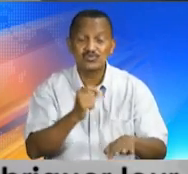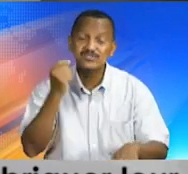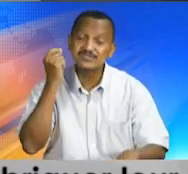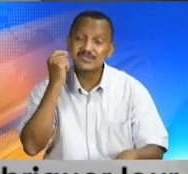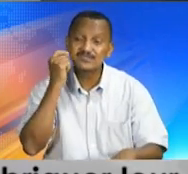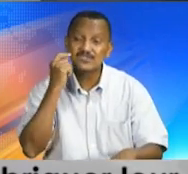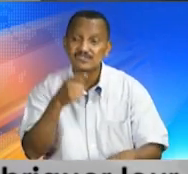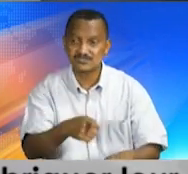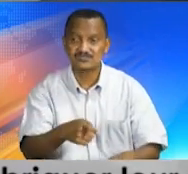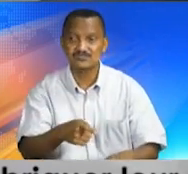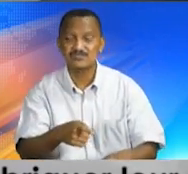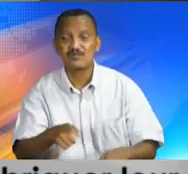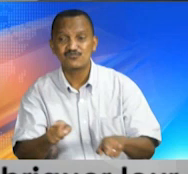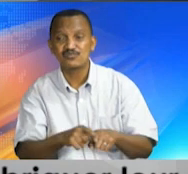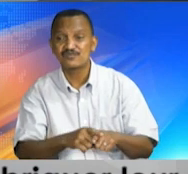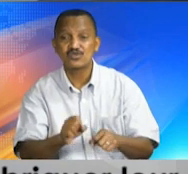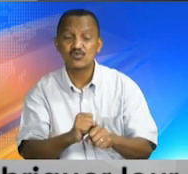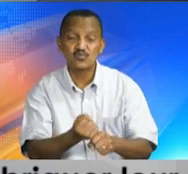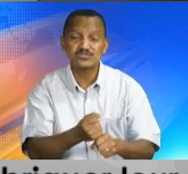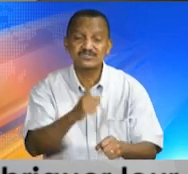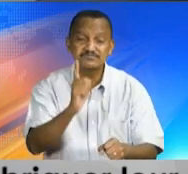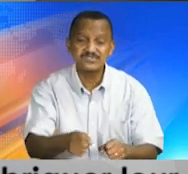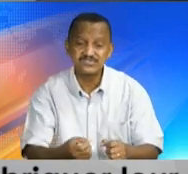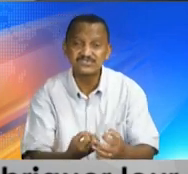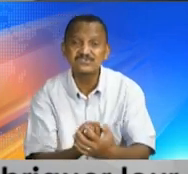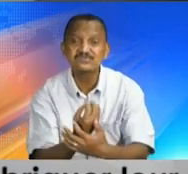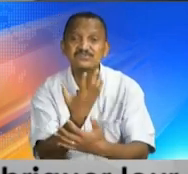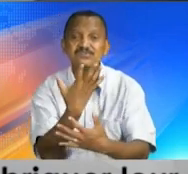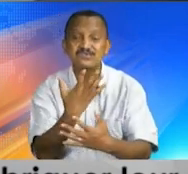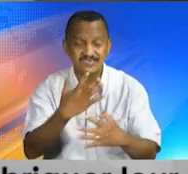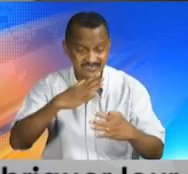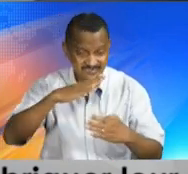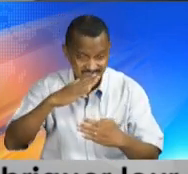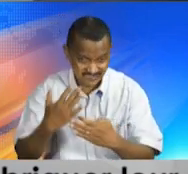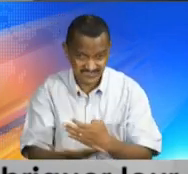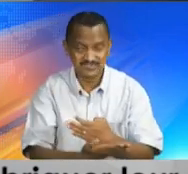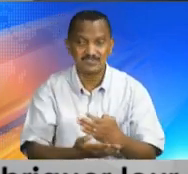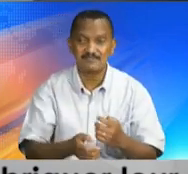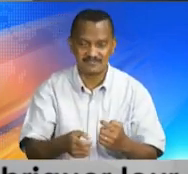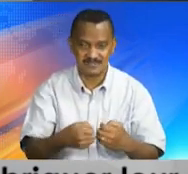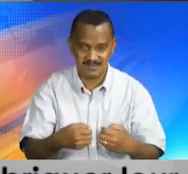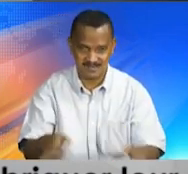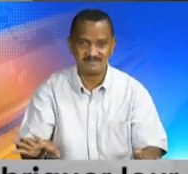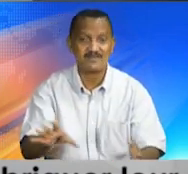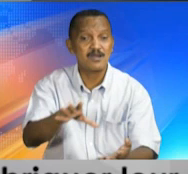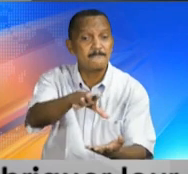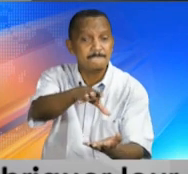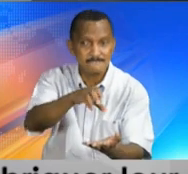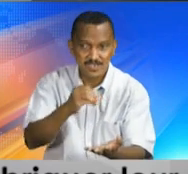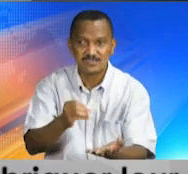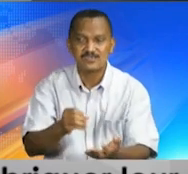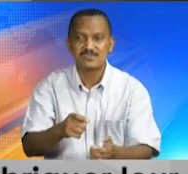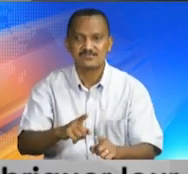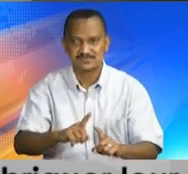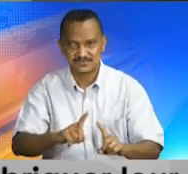izay zava-maniry rehetra ka ahafahany maka an'ireo tsiro ahafahana manorina an'izany tantely